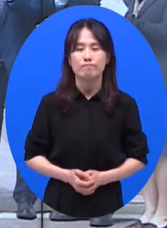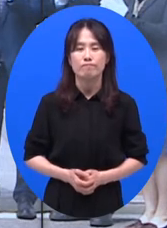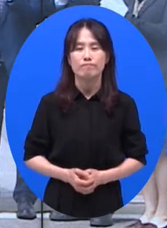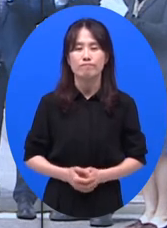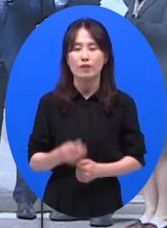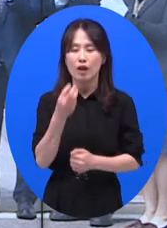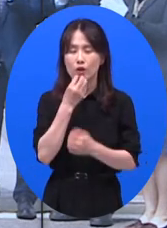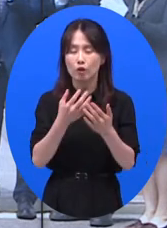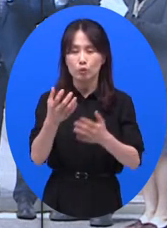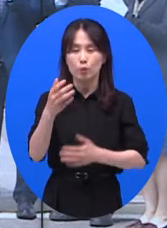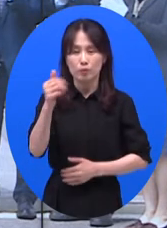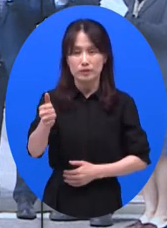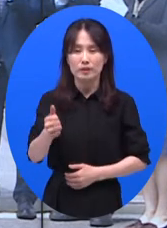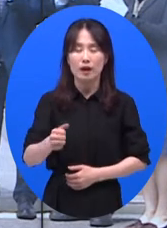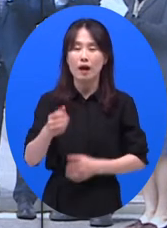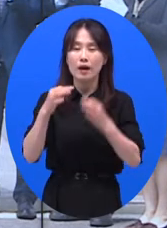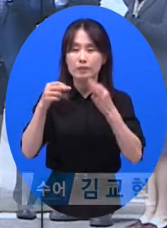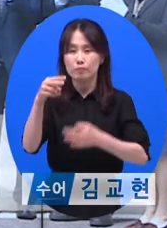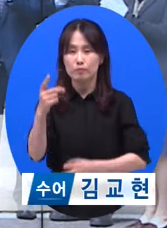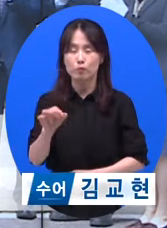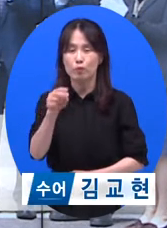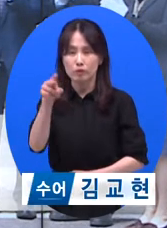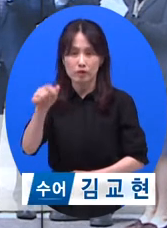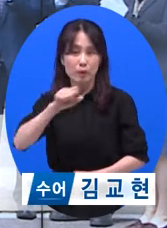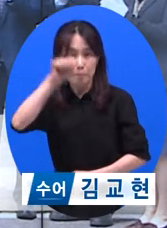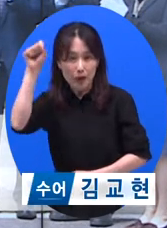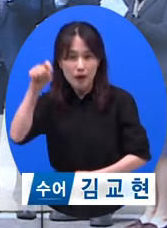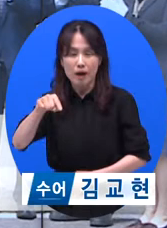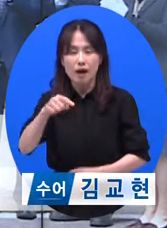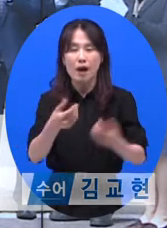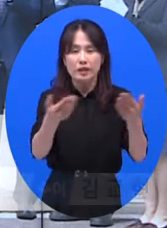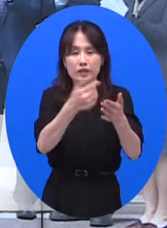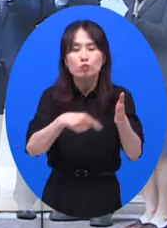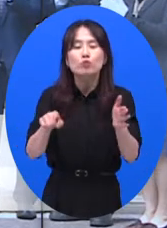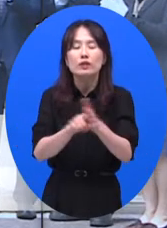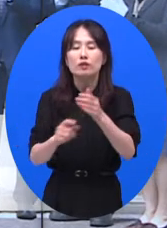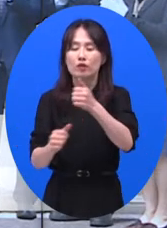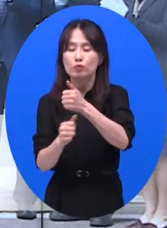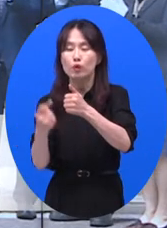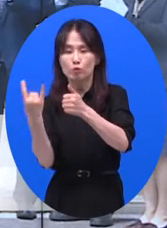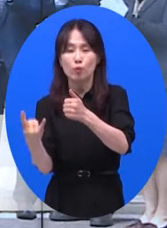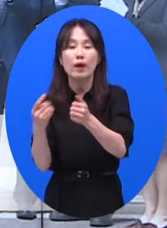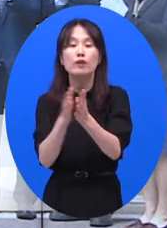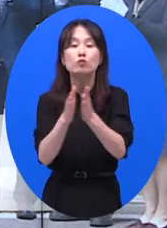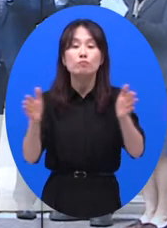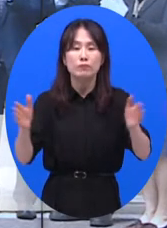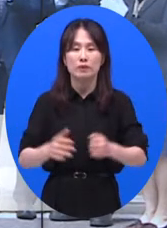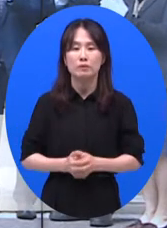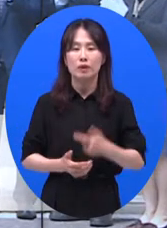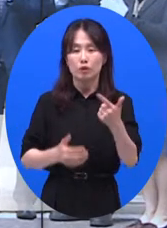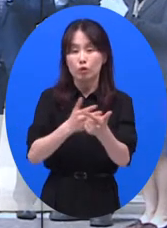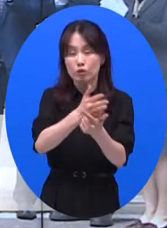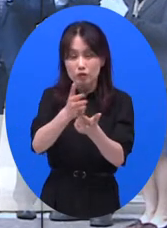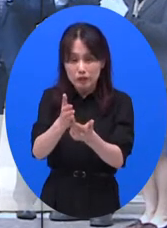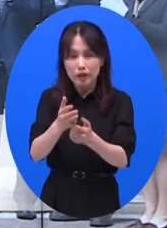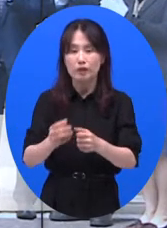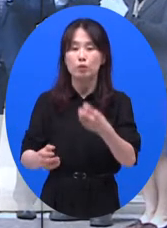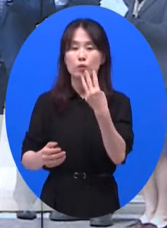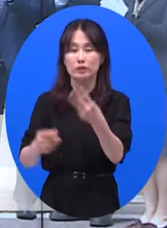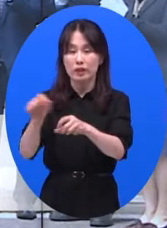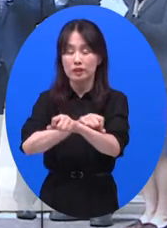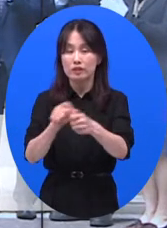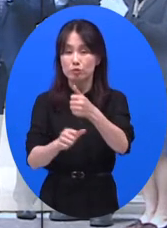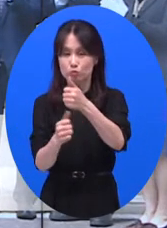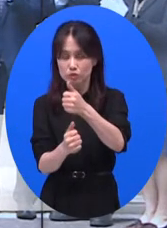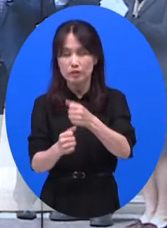민선 8기 경기도를 이끌어 나갈 김동연 경기도지사 당선인의 경기도지사직 인수위원회가 출범했습니다. 6개 분과 3개